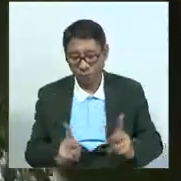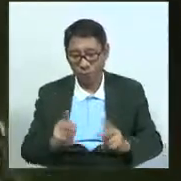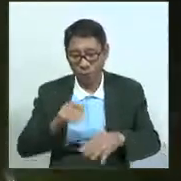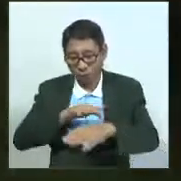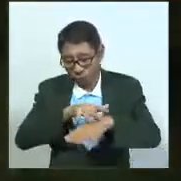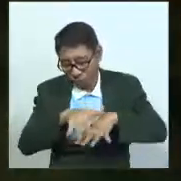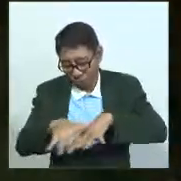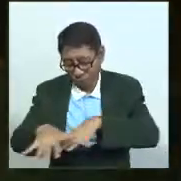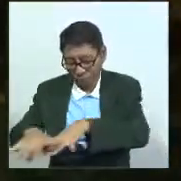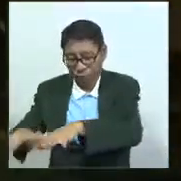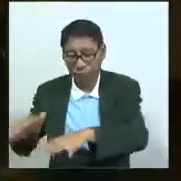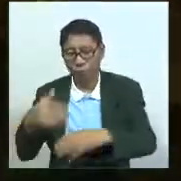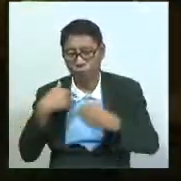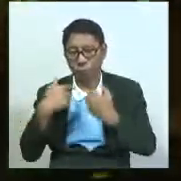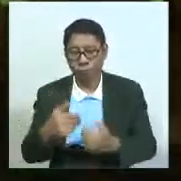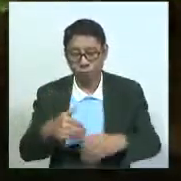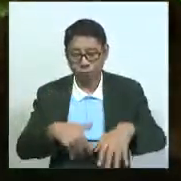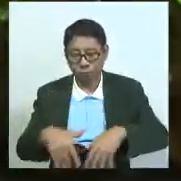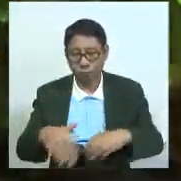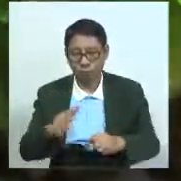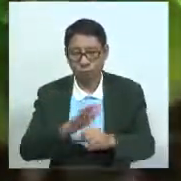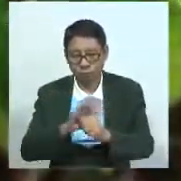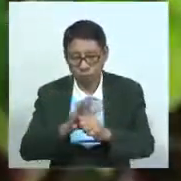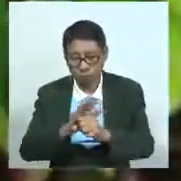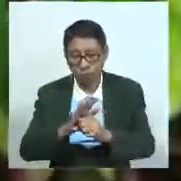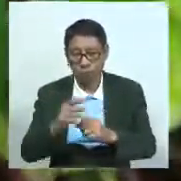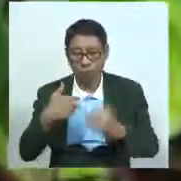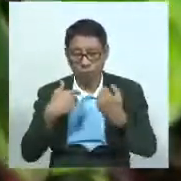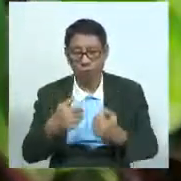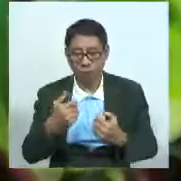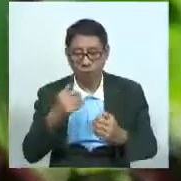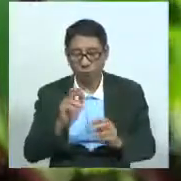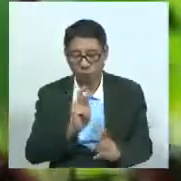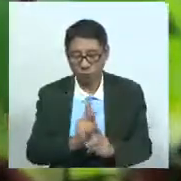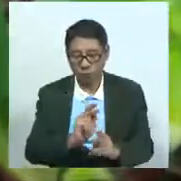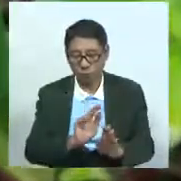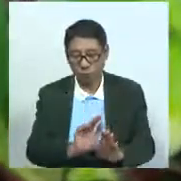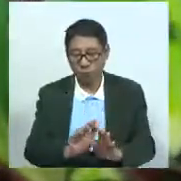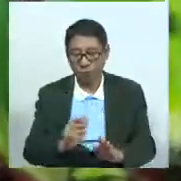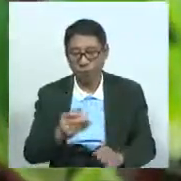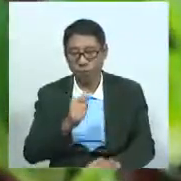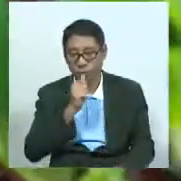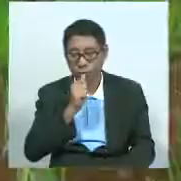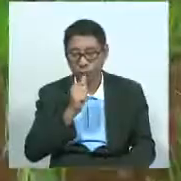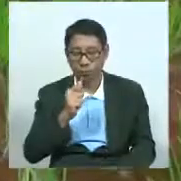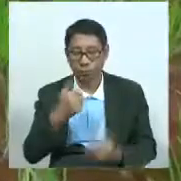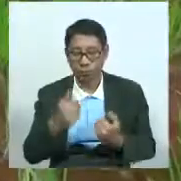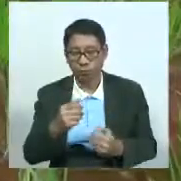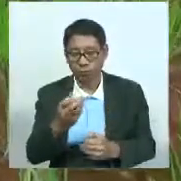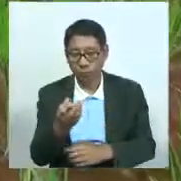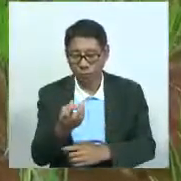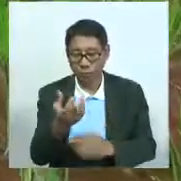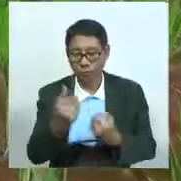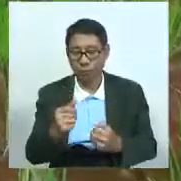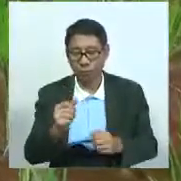อดทั้งปีชุมชนมีน้ำกินน้ำใช้เพียงพอแต่ก่อนที่มากับน้ำสะสมเป็นธาตุอาหารในดินทำให้ต้นข้าวและพื